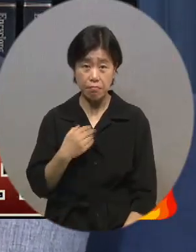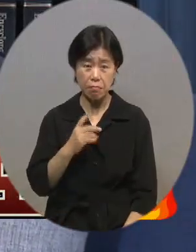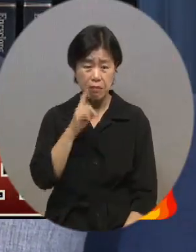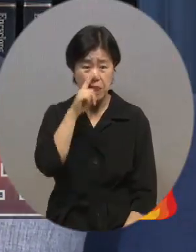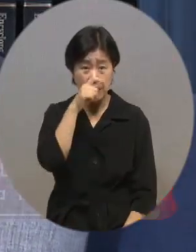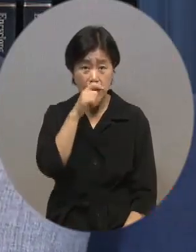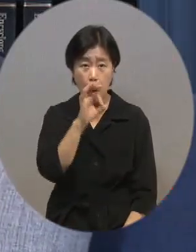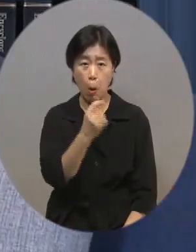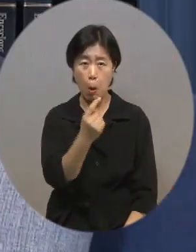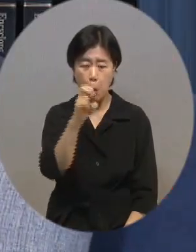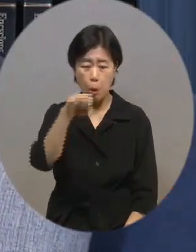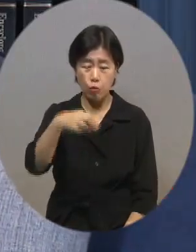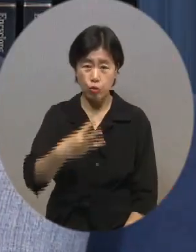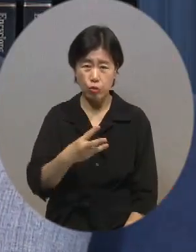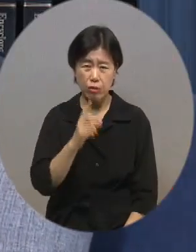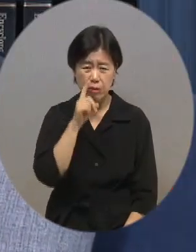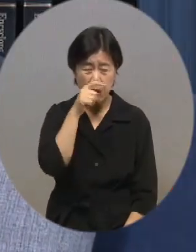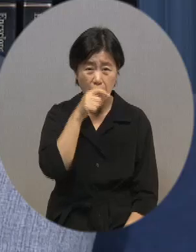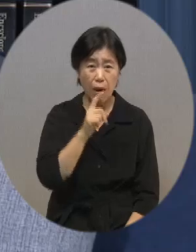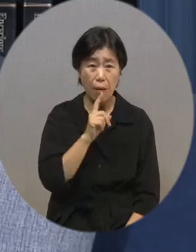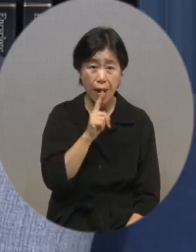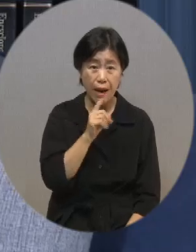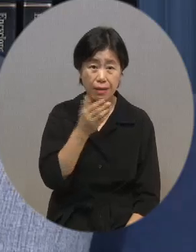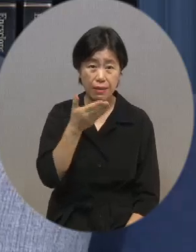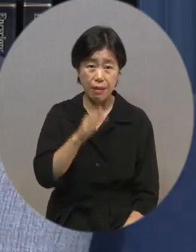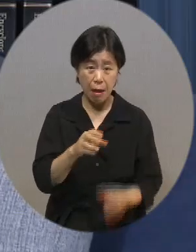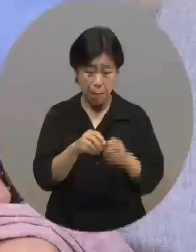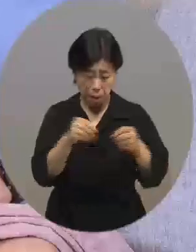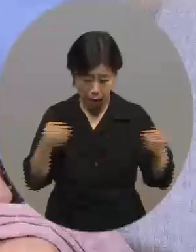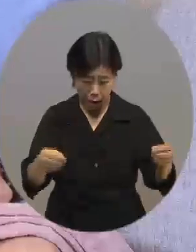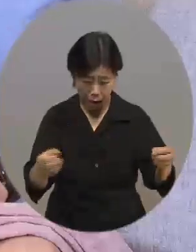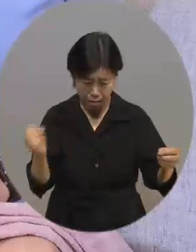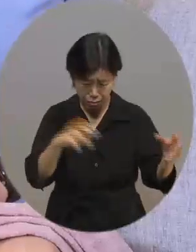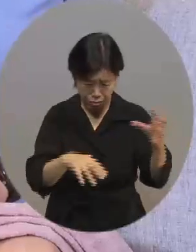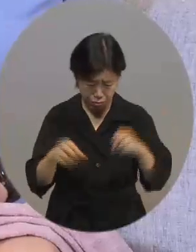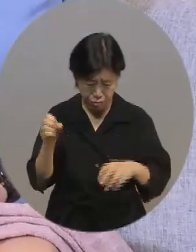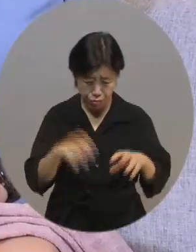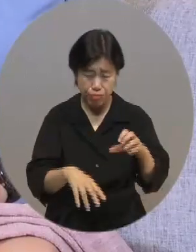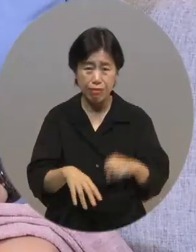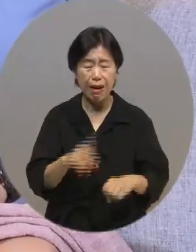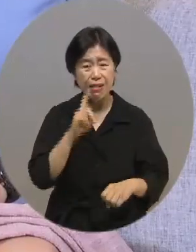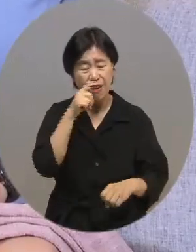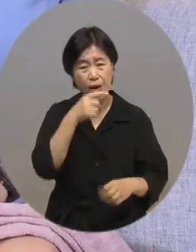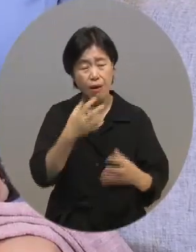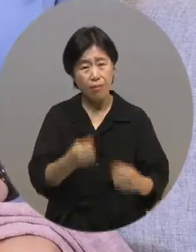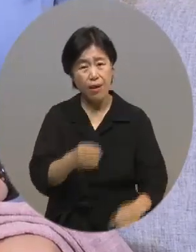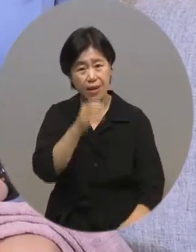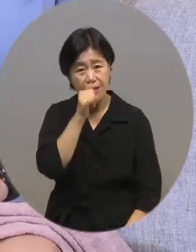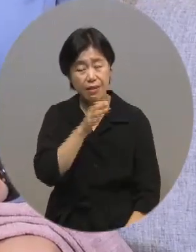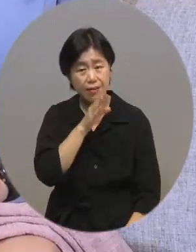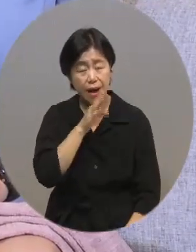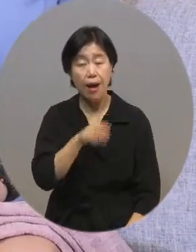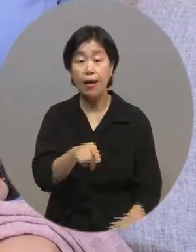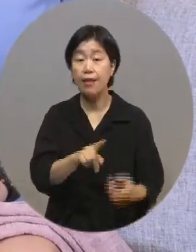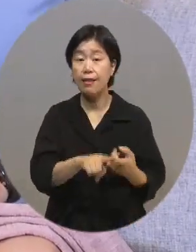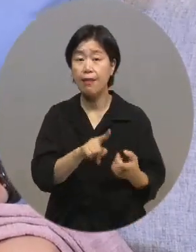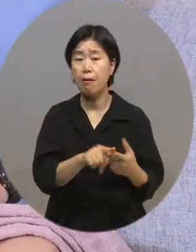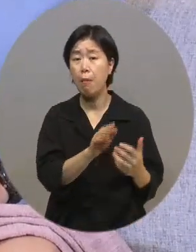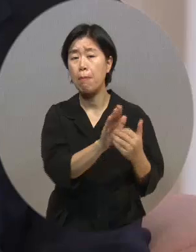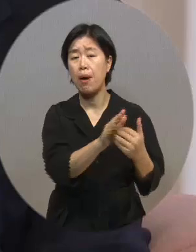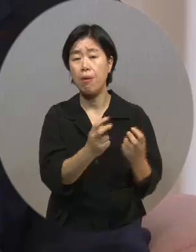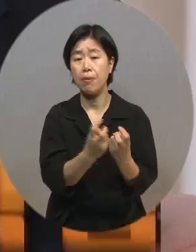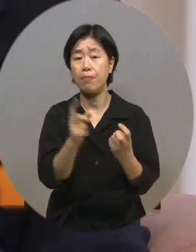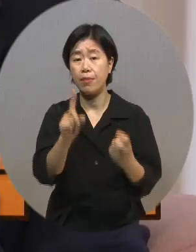정말 별의별 걸 다 담아서 보낸 거잖아요. 상상을 못한 도발이었습니다. 어떻게 보세요? 대처를 할 수는 있는